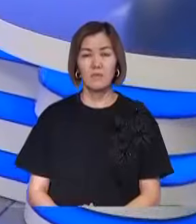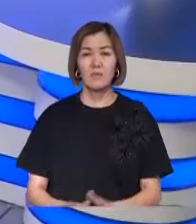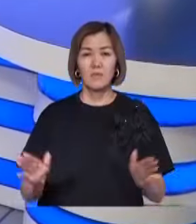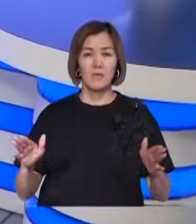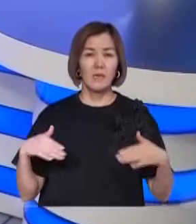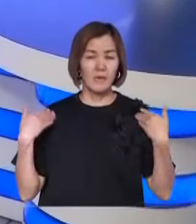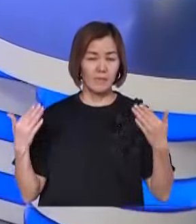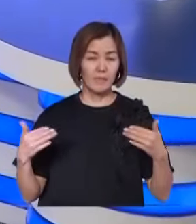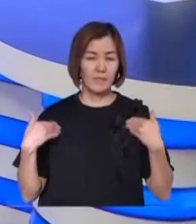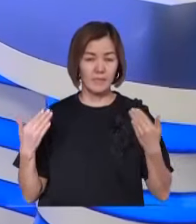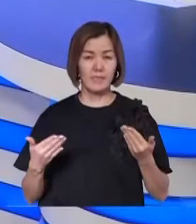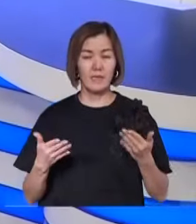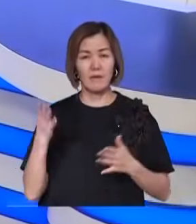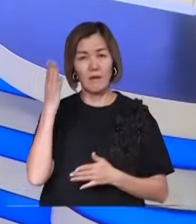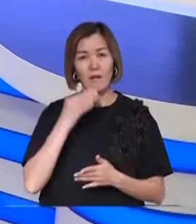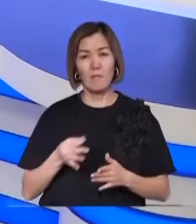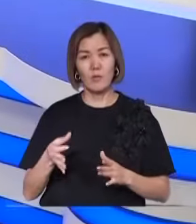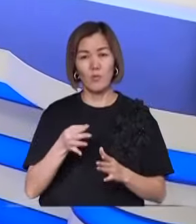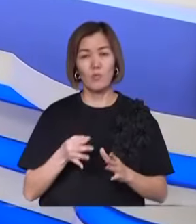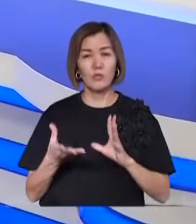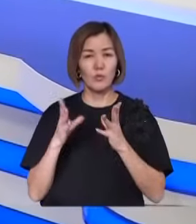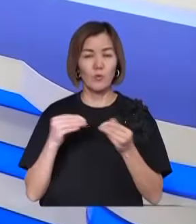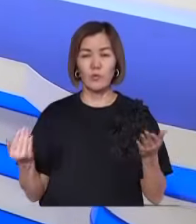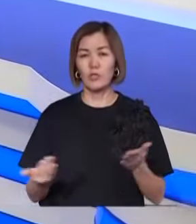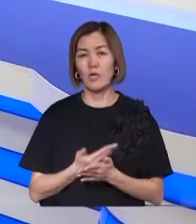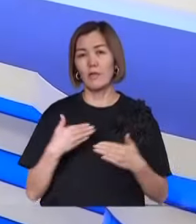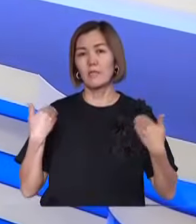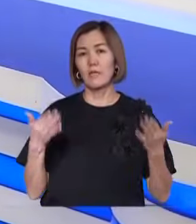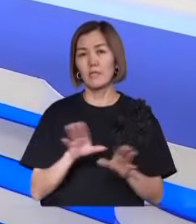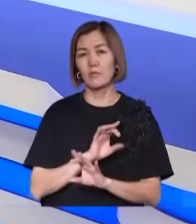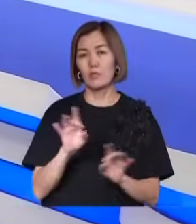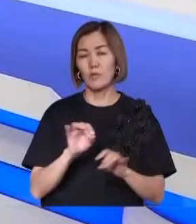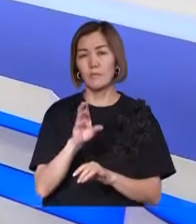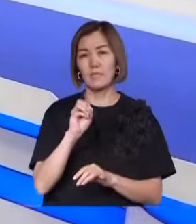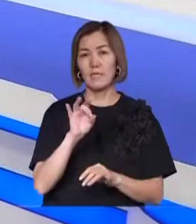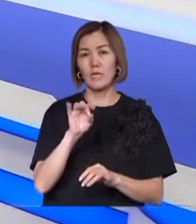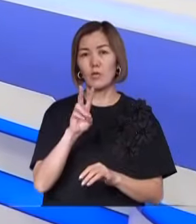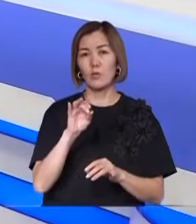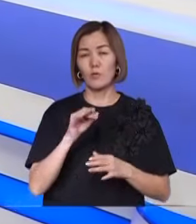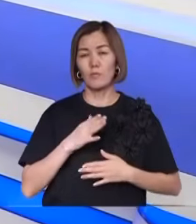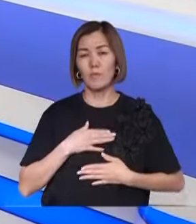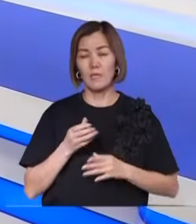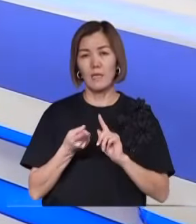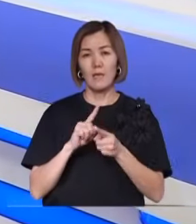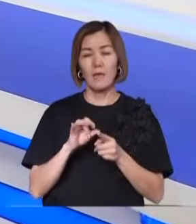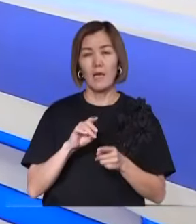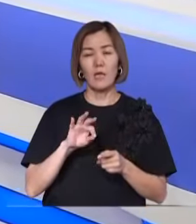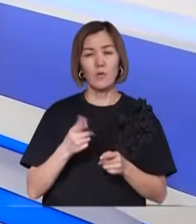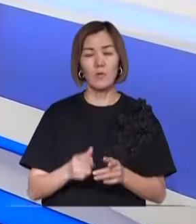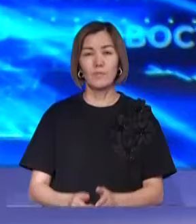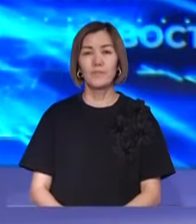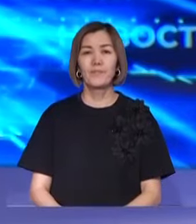Армысыз көрермен, тікелей эфирде Алматы облысының қорытынды жаңалықтары. Тізгінде Ернұр Медет, сурд аудармада әріптесім Айгүл Жұмаш қызы.